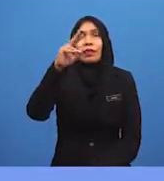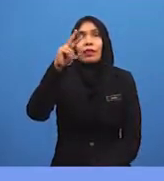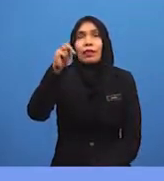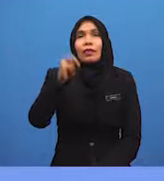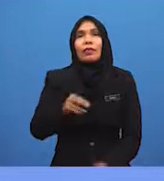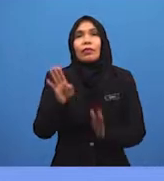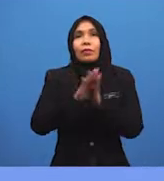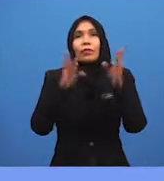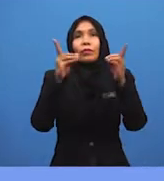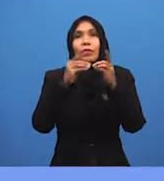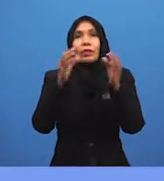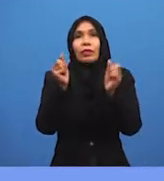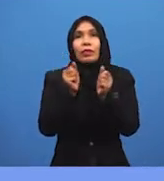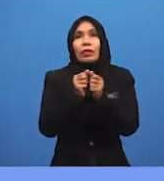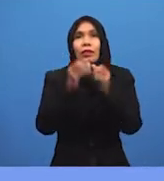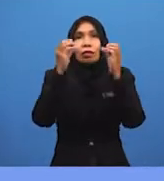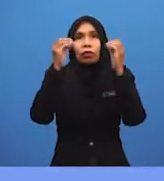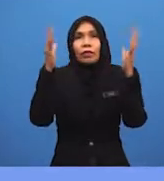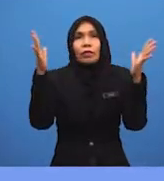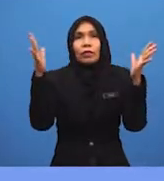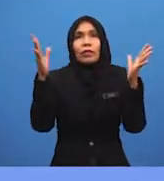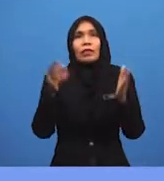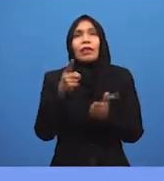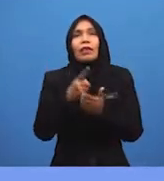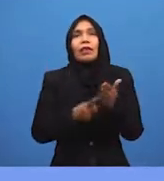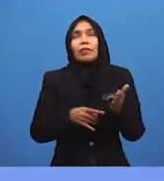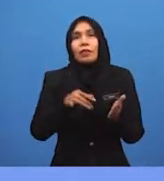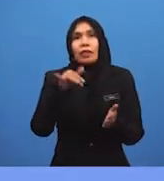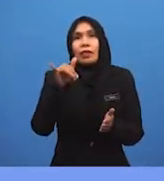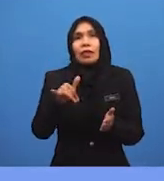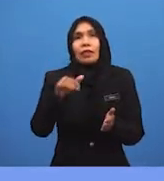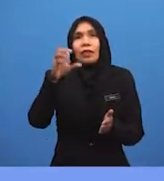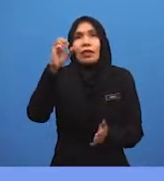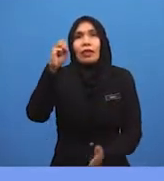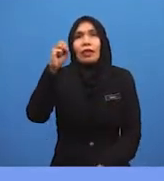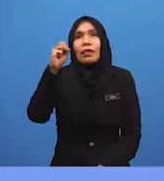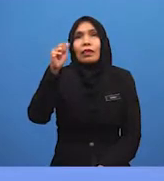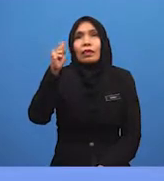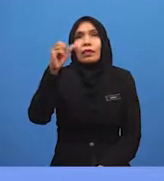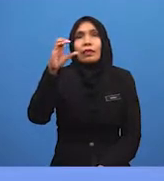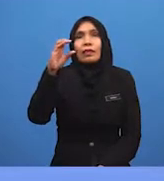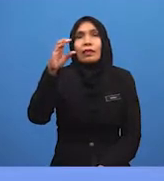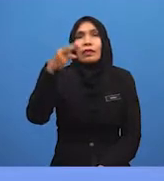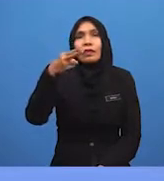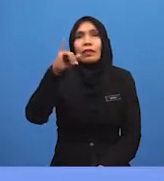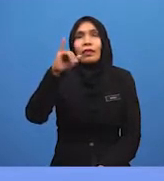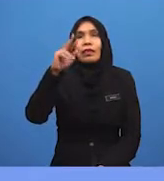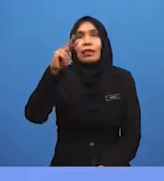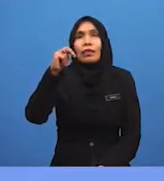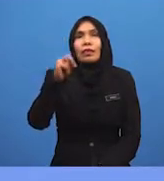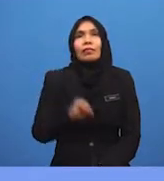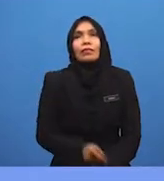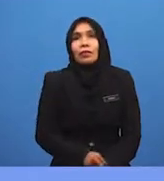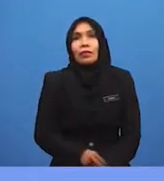patut buat? A. Mengucapkan selamat pagi kepada guru besar. B.